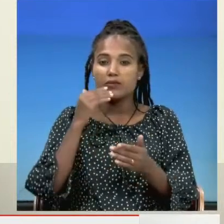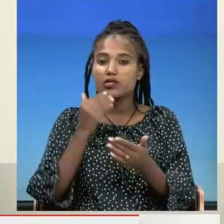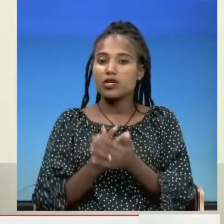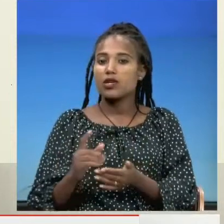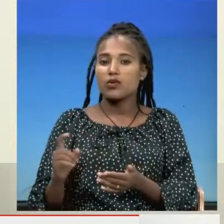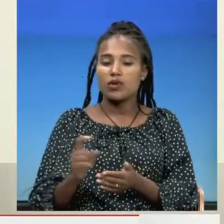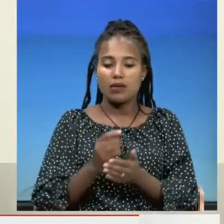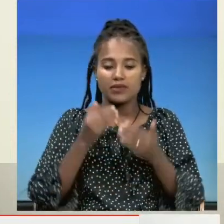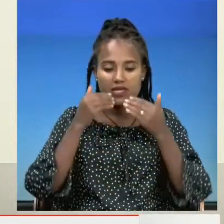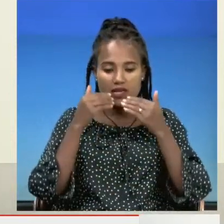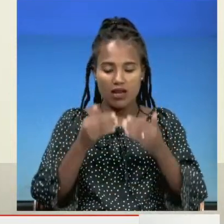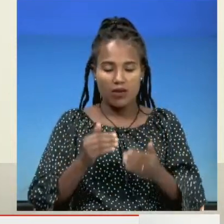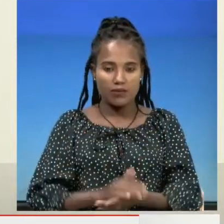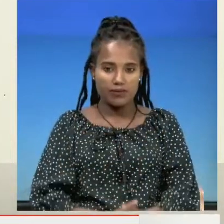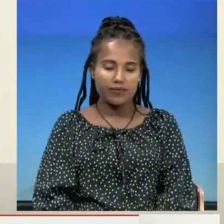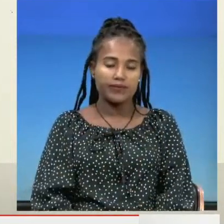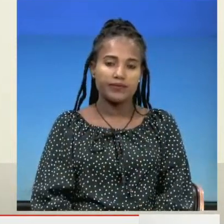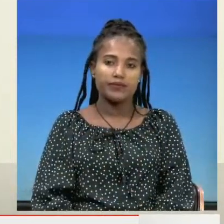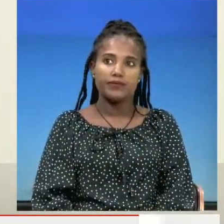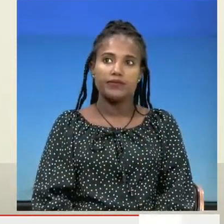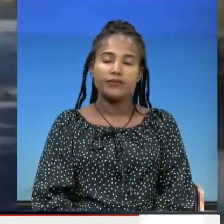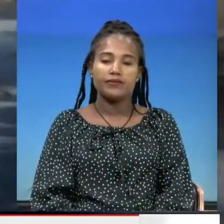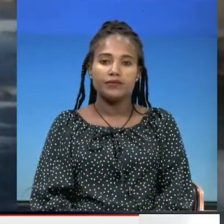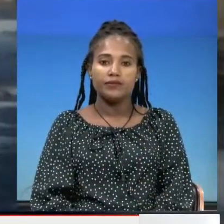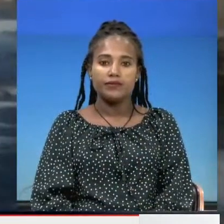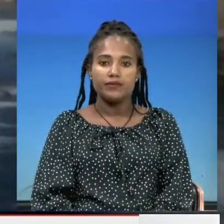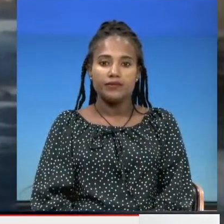ይሁን። አመሰግናለሁ።